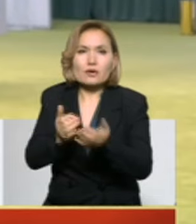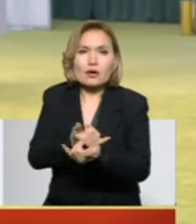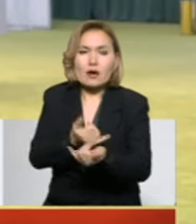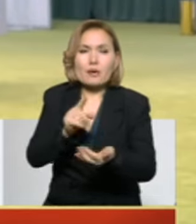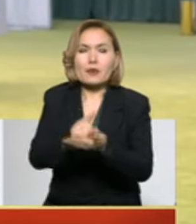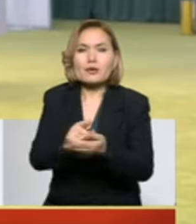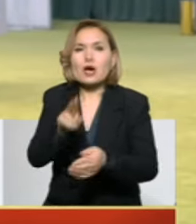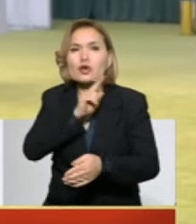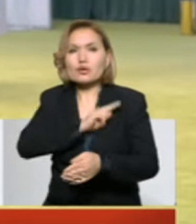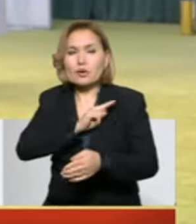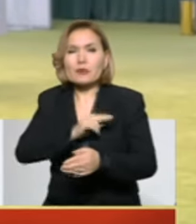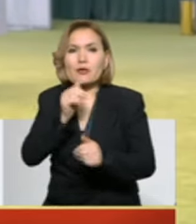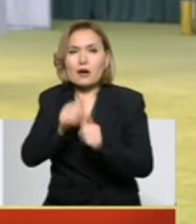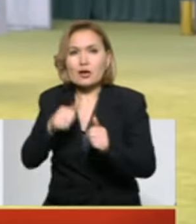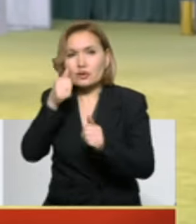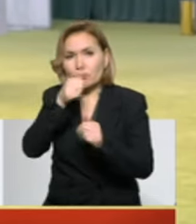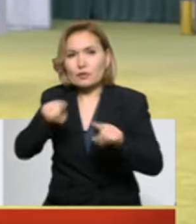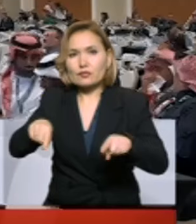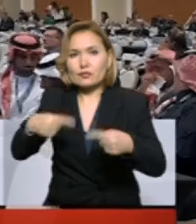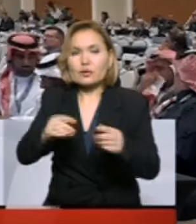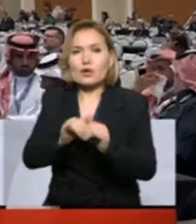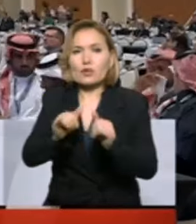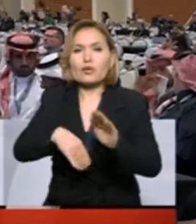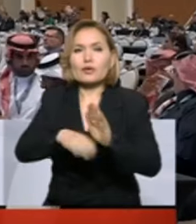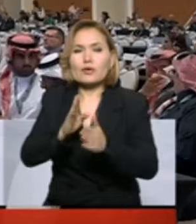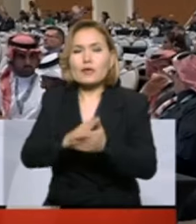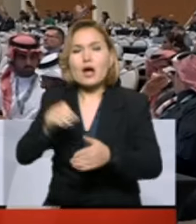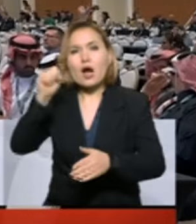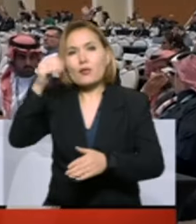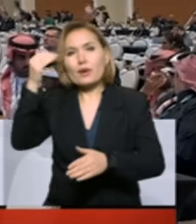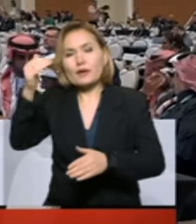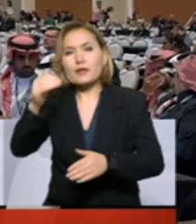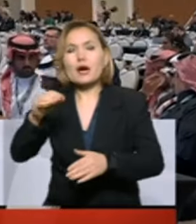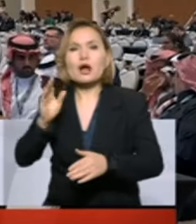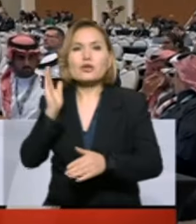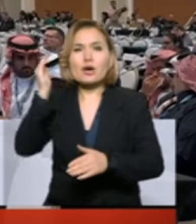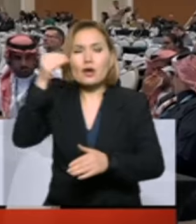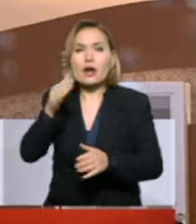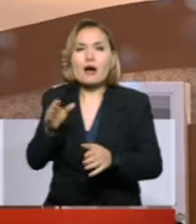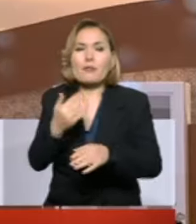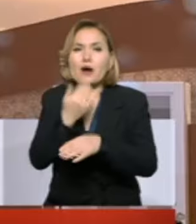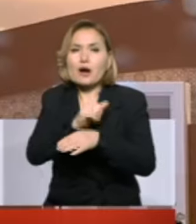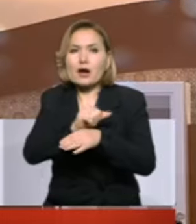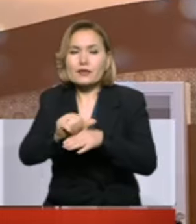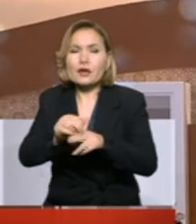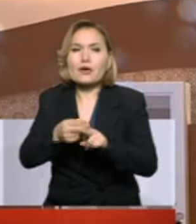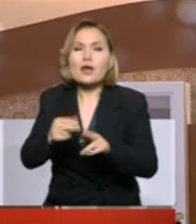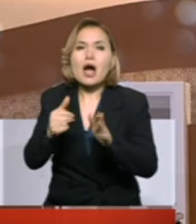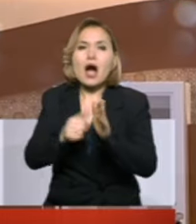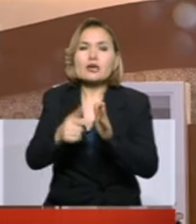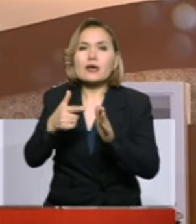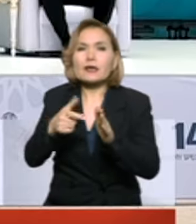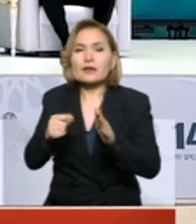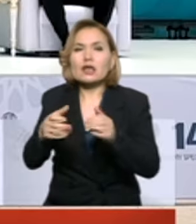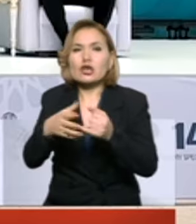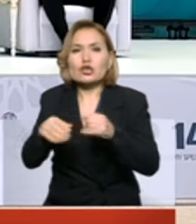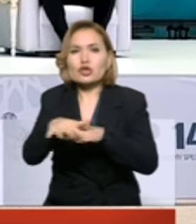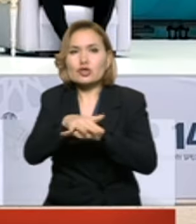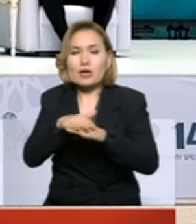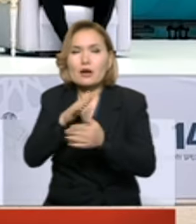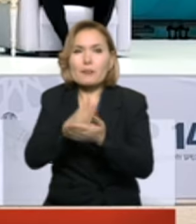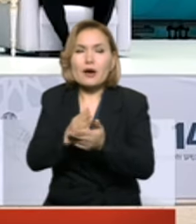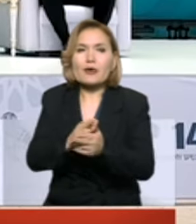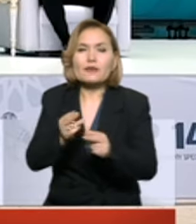Бұл бағыттағы жұмыс жыл сайын жанданып келеді. Бүгінде Өзбекстан мен Түркменстан мен арадағы шекарада 600 гектардай аумақ қаралған. Ол